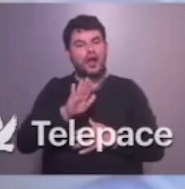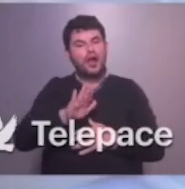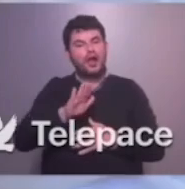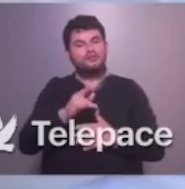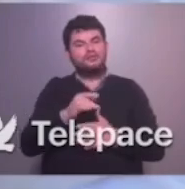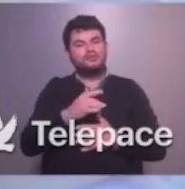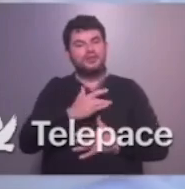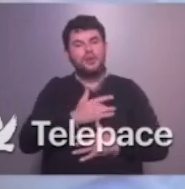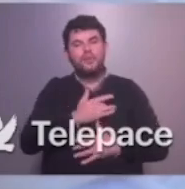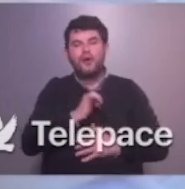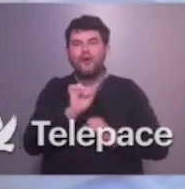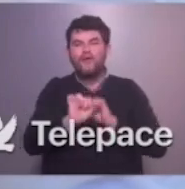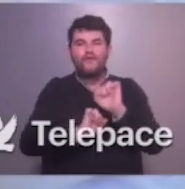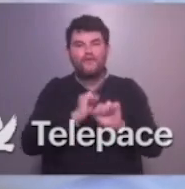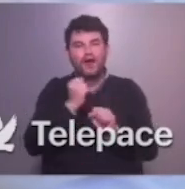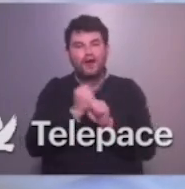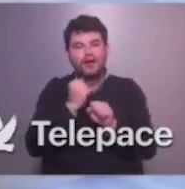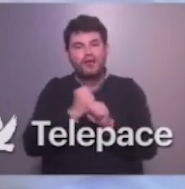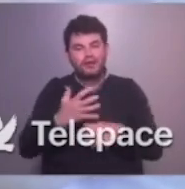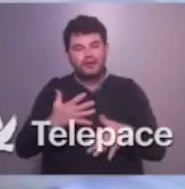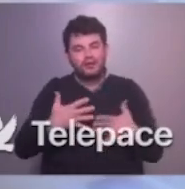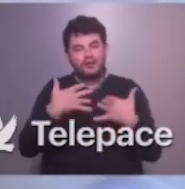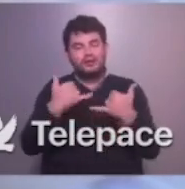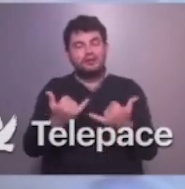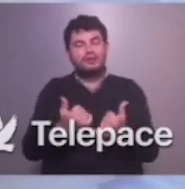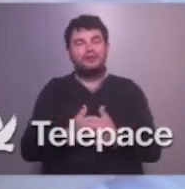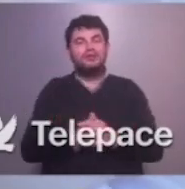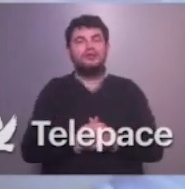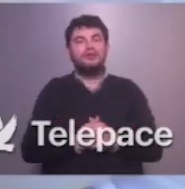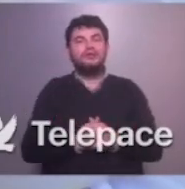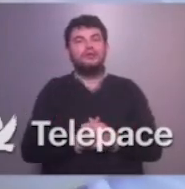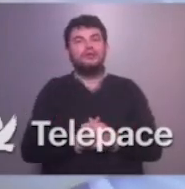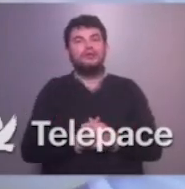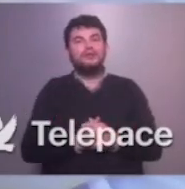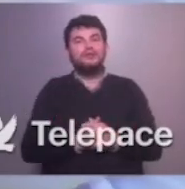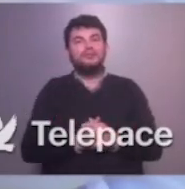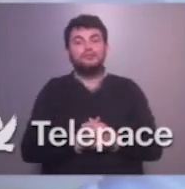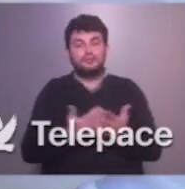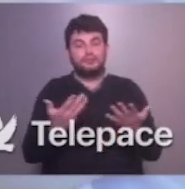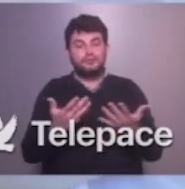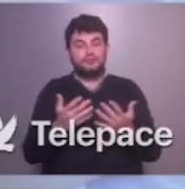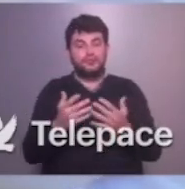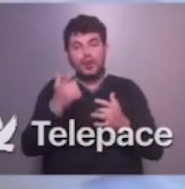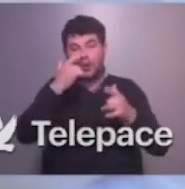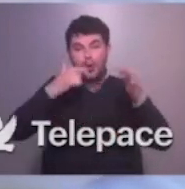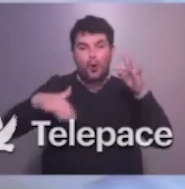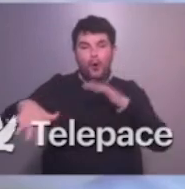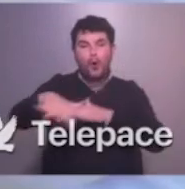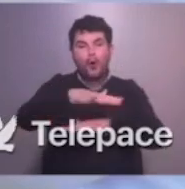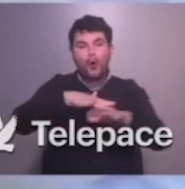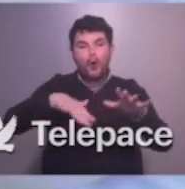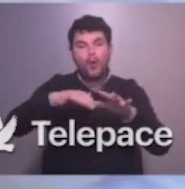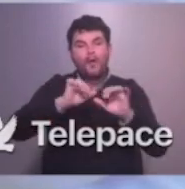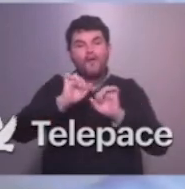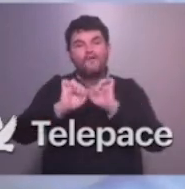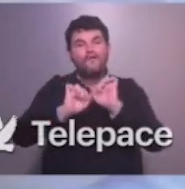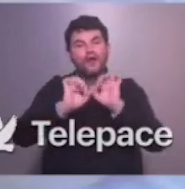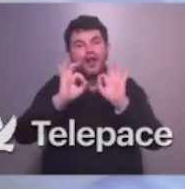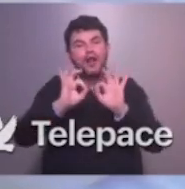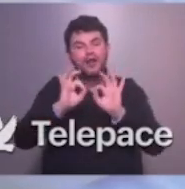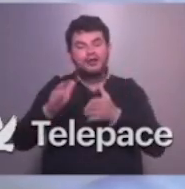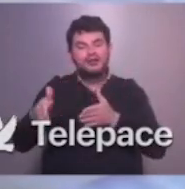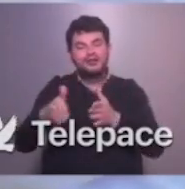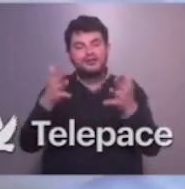che perseverando nella tua volontà e nel servizio ai fratelli ci dedichiamo sempre